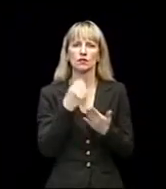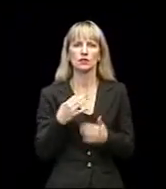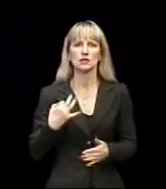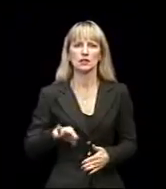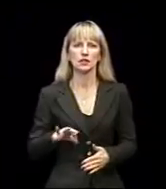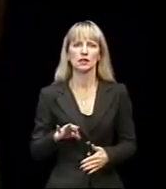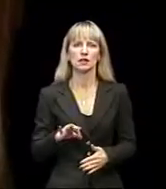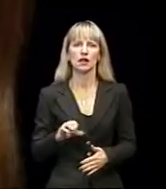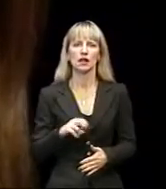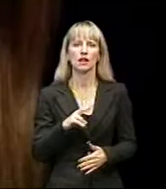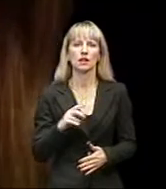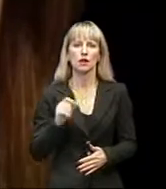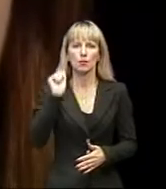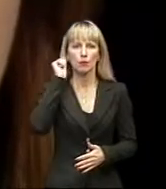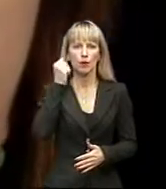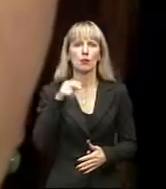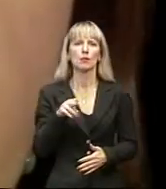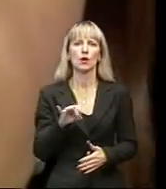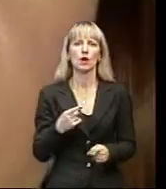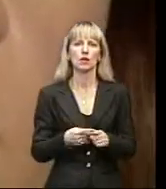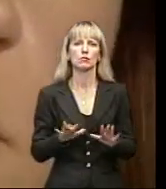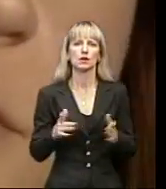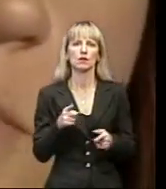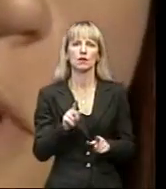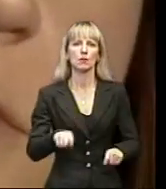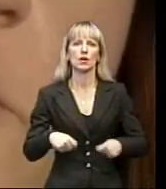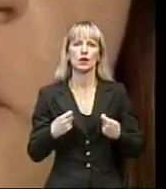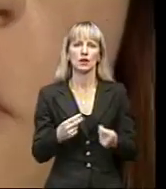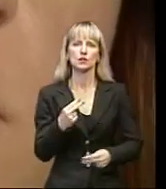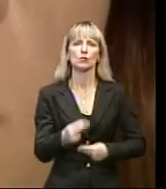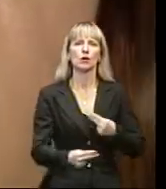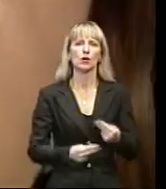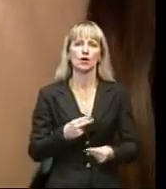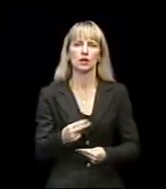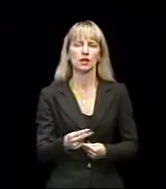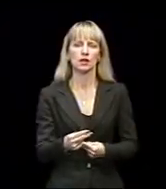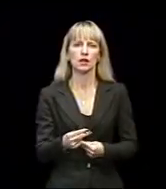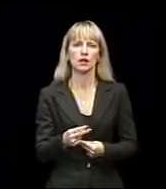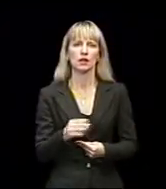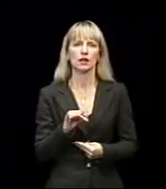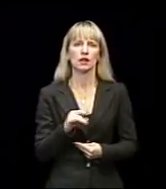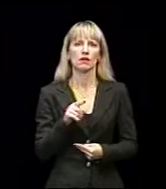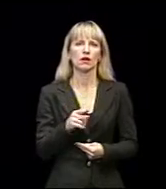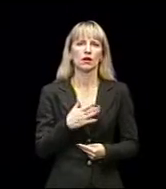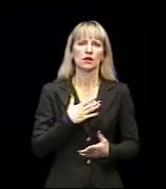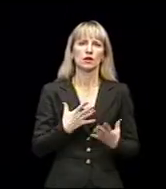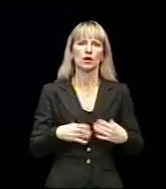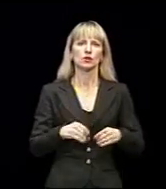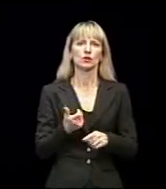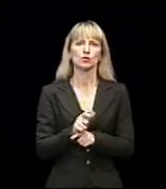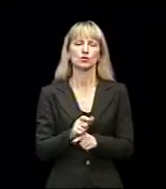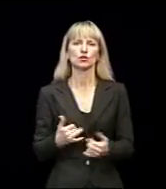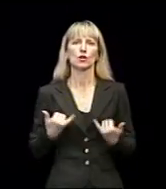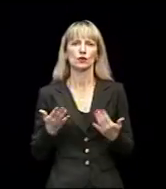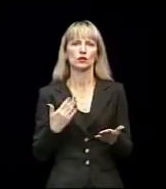сина. Але пам'ять про ці події, вона передається з покоління в покоління. У нашій родині дуже